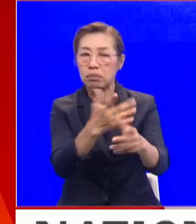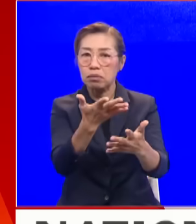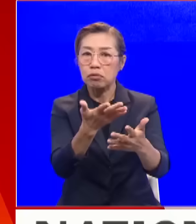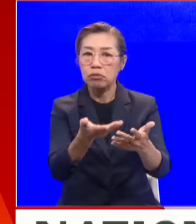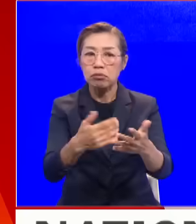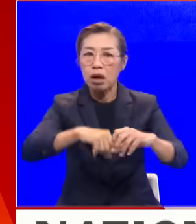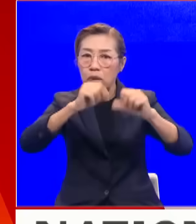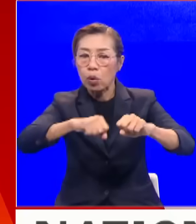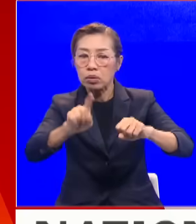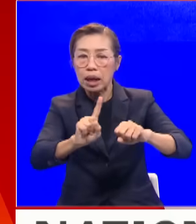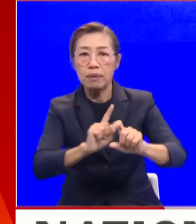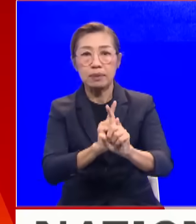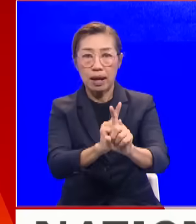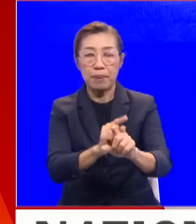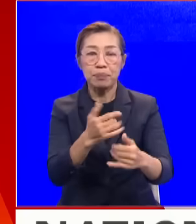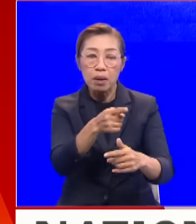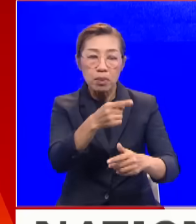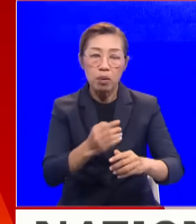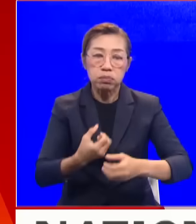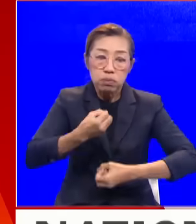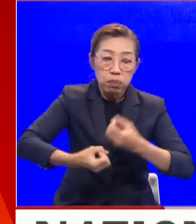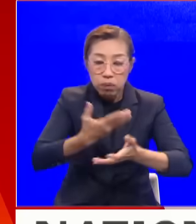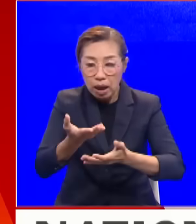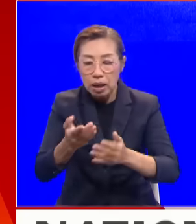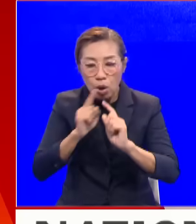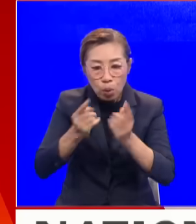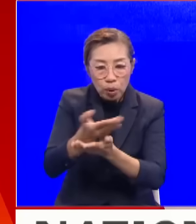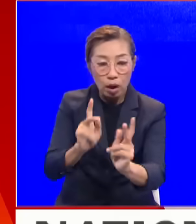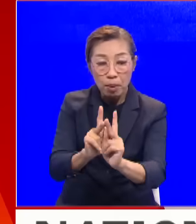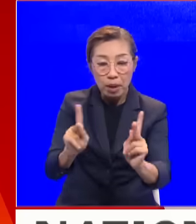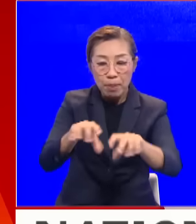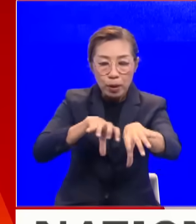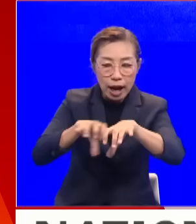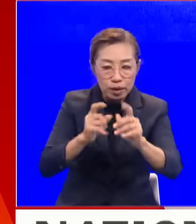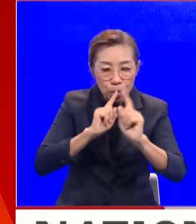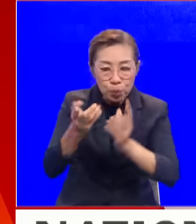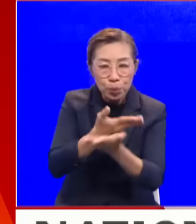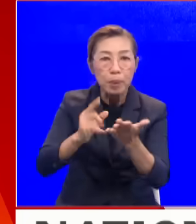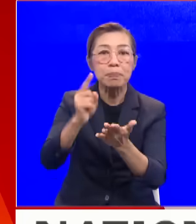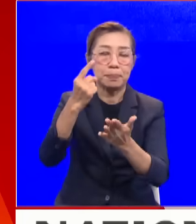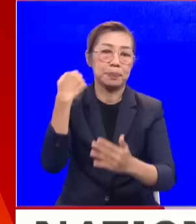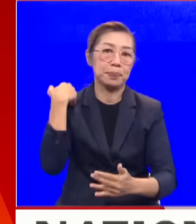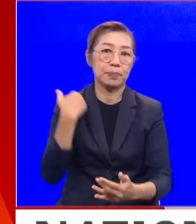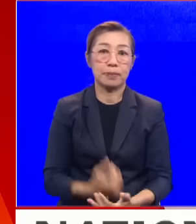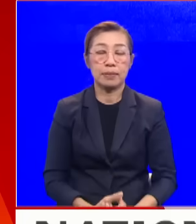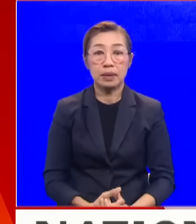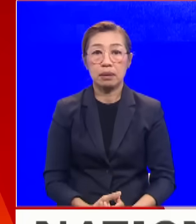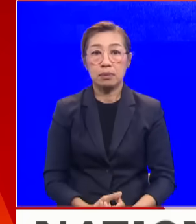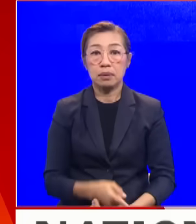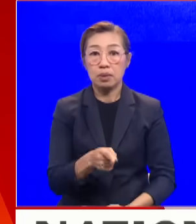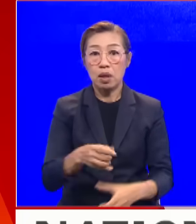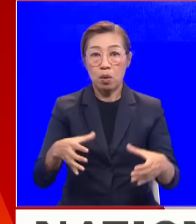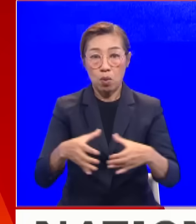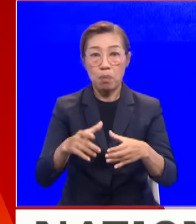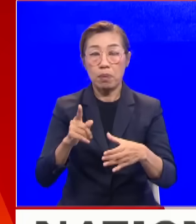การเมืองนะครับฟังความเห็นเสร็จแล้วก็จะเอาเข้ามาคุยกันในกรรมการบริหารพรรคอีกครั้งหนึ่งในการประชุมครม.วันนี้ก็